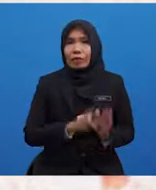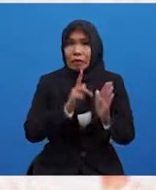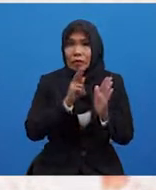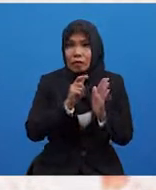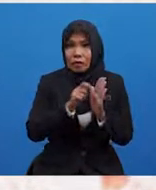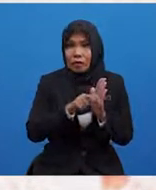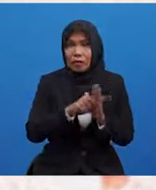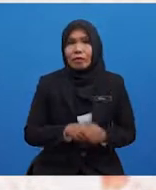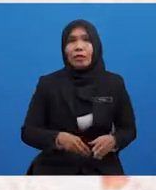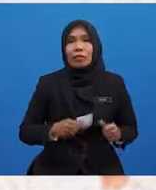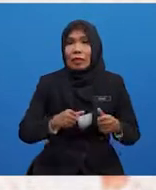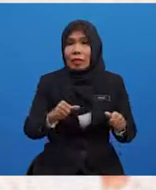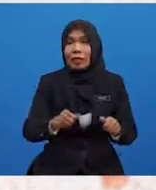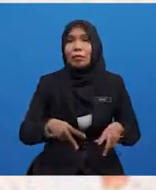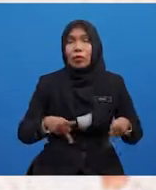alih hubung kait?